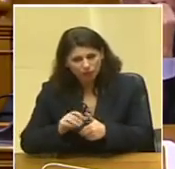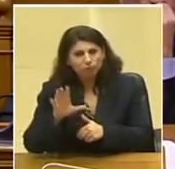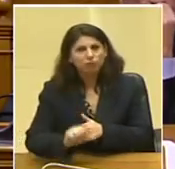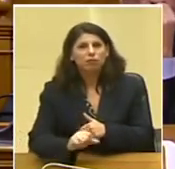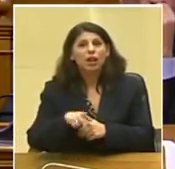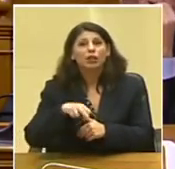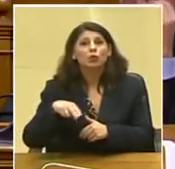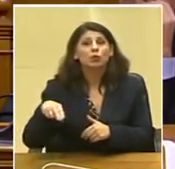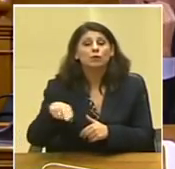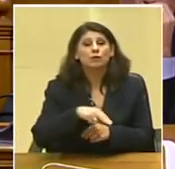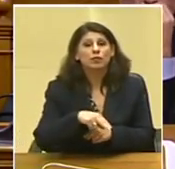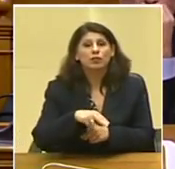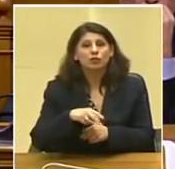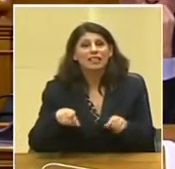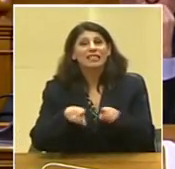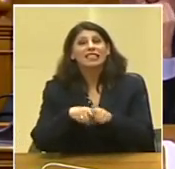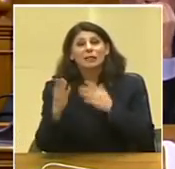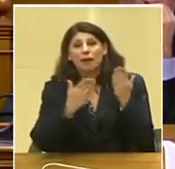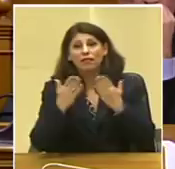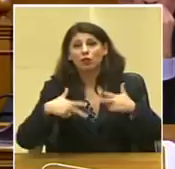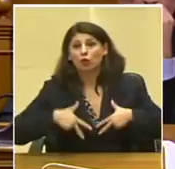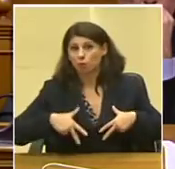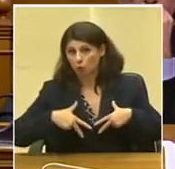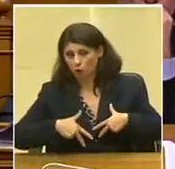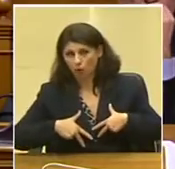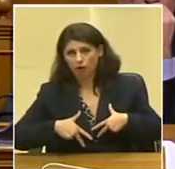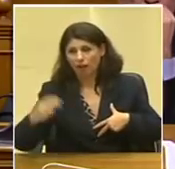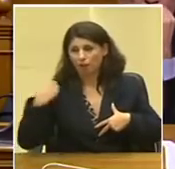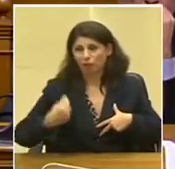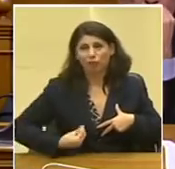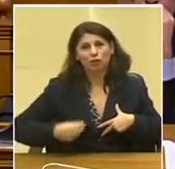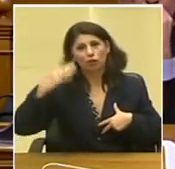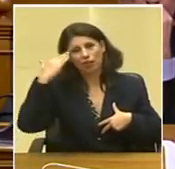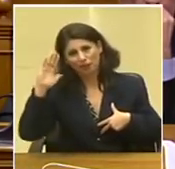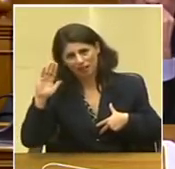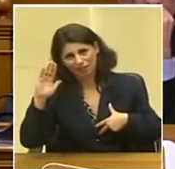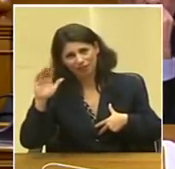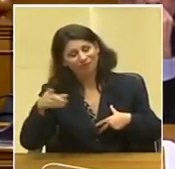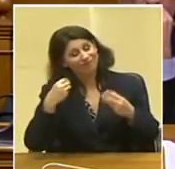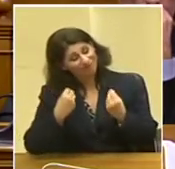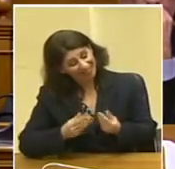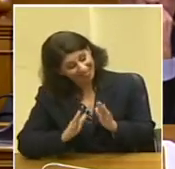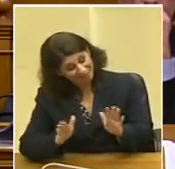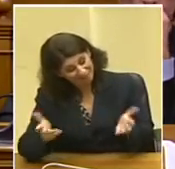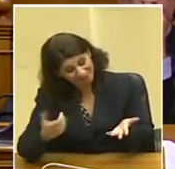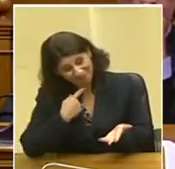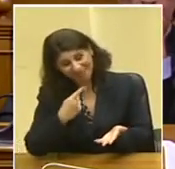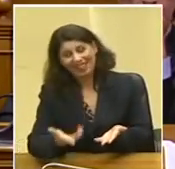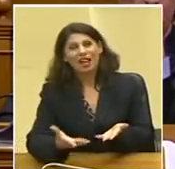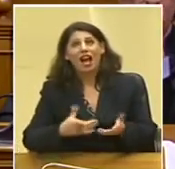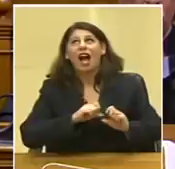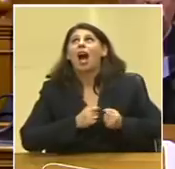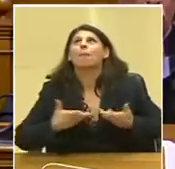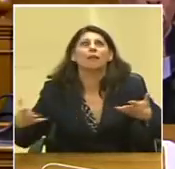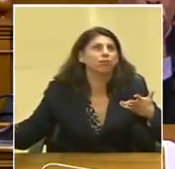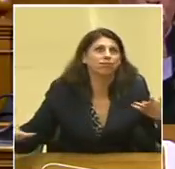τους φίλους και τους συμμαθητές των υπουργών από το δημοτικό και το γυμνάσιο. Καλά το πάτε, δεν λέω. Στην απελπισία σας